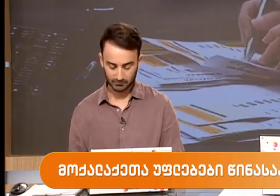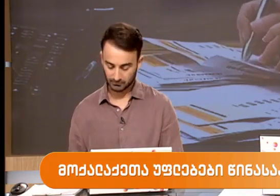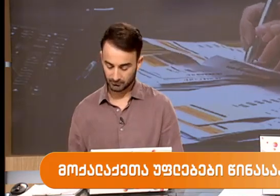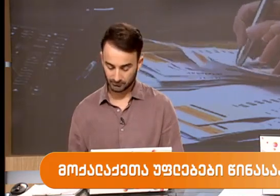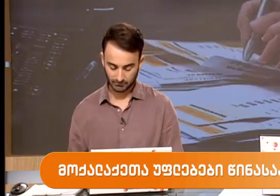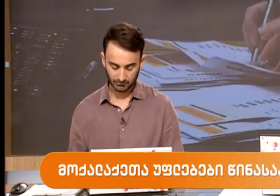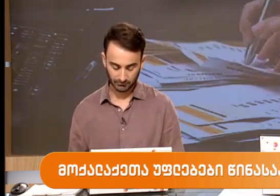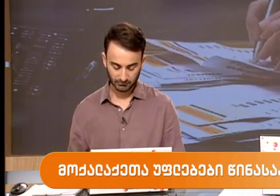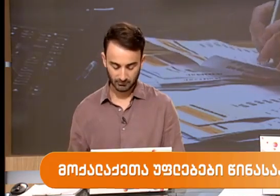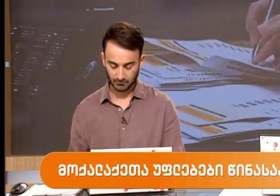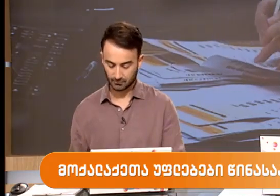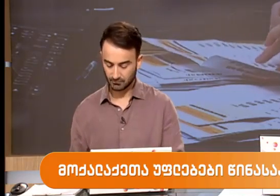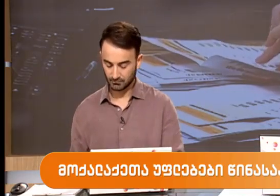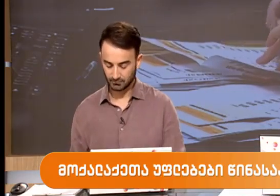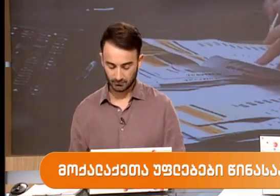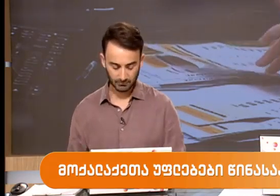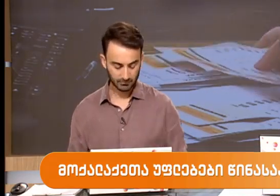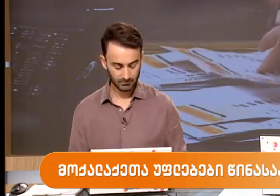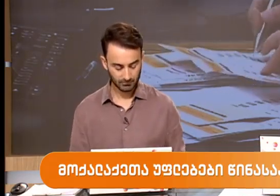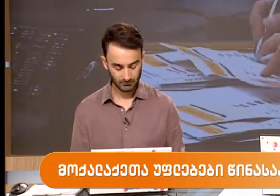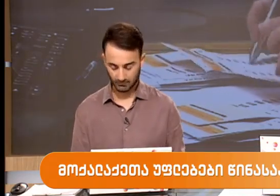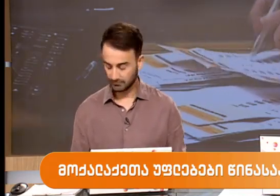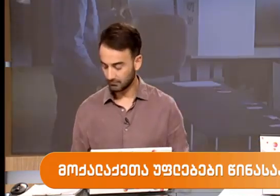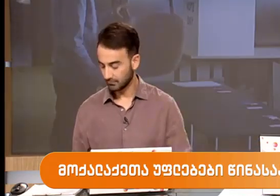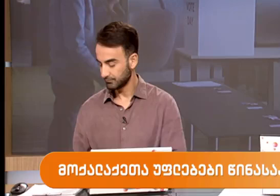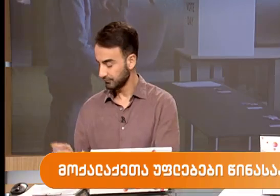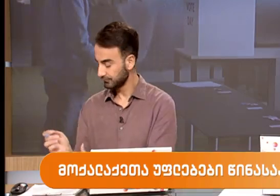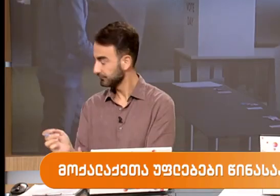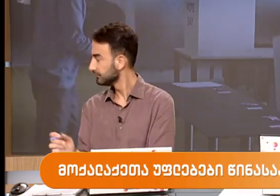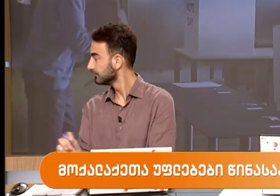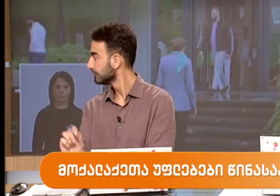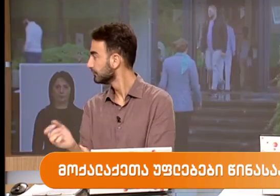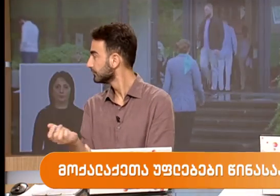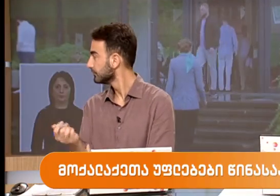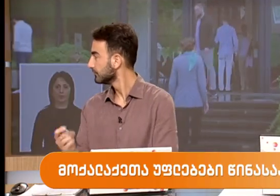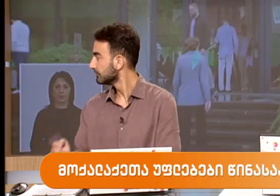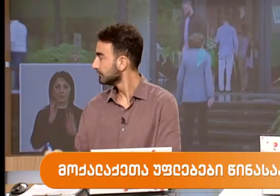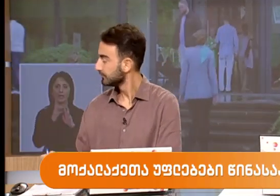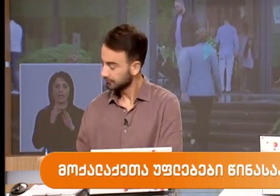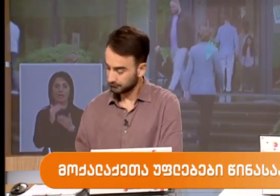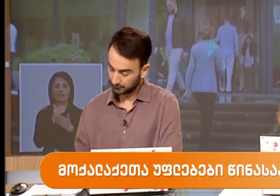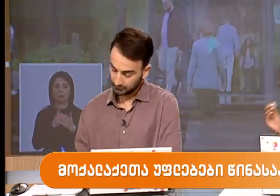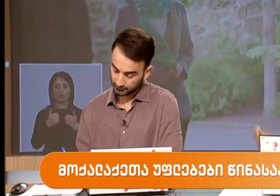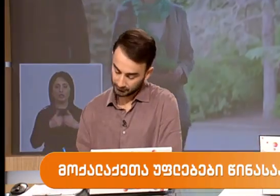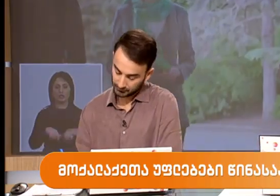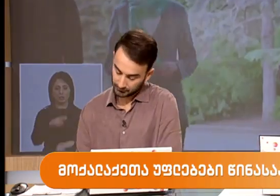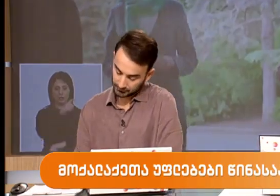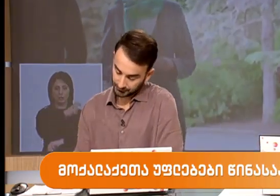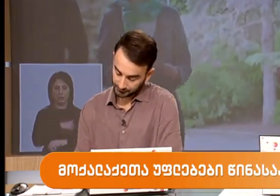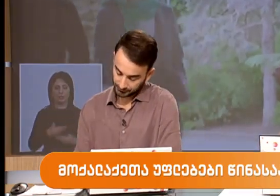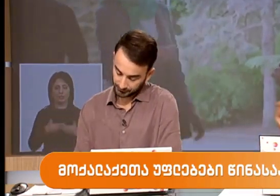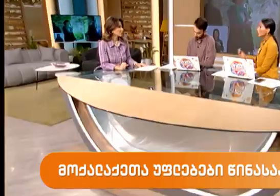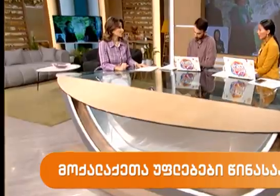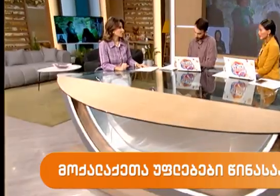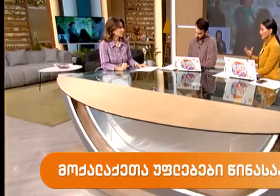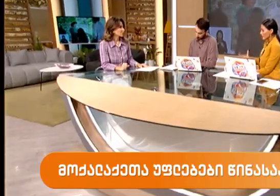საუბრობთ ხოლმე და ეს ყოველთვის ერთ აქტუალური თემაა, როდესაც დღის წესრიგში ეს საჭიროებად გება ხოლმე, მაინც არსებობს რამდენიმე საკითხი,